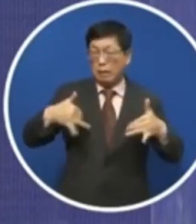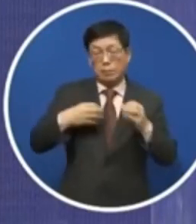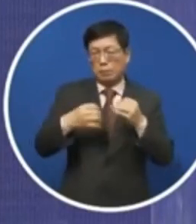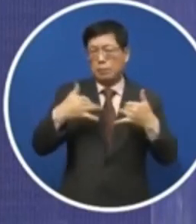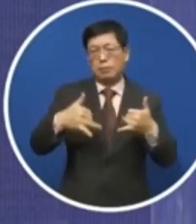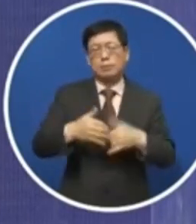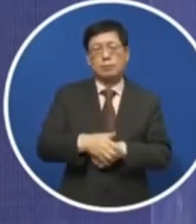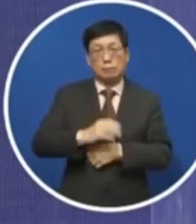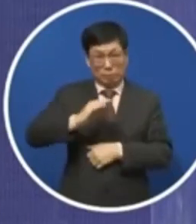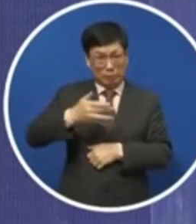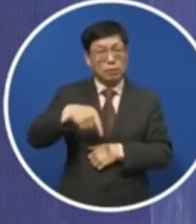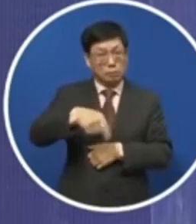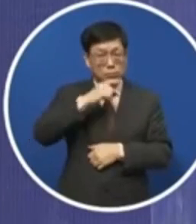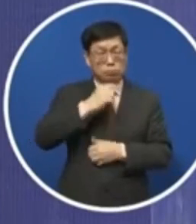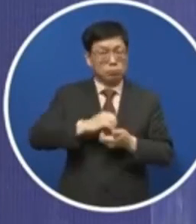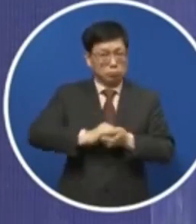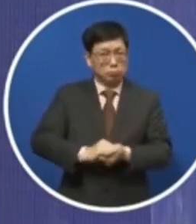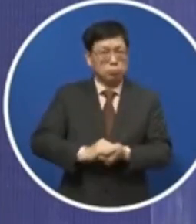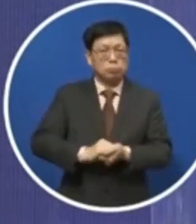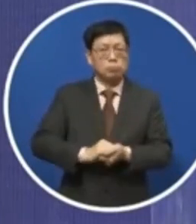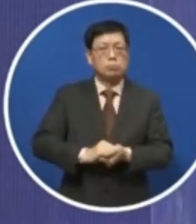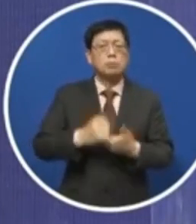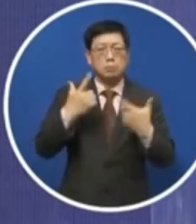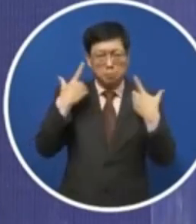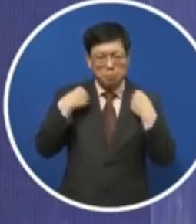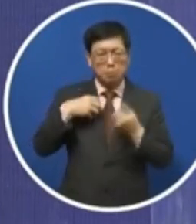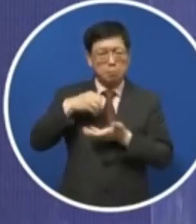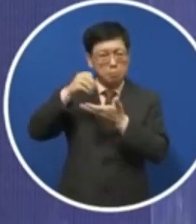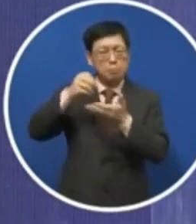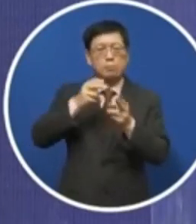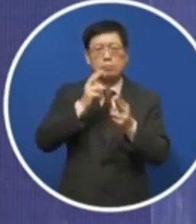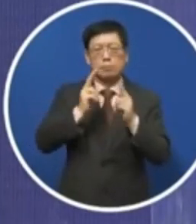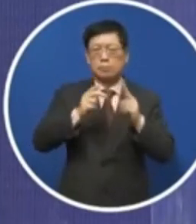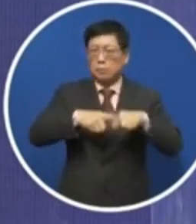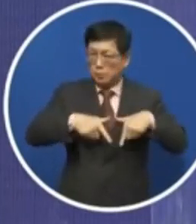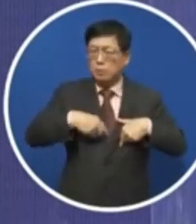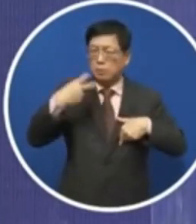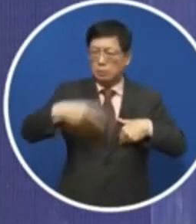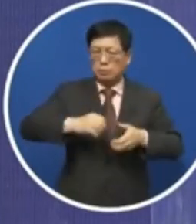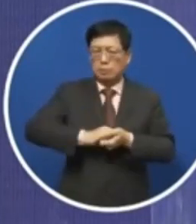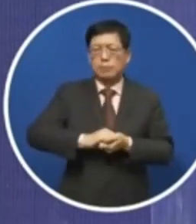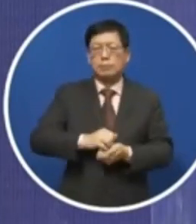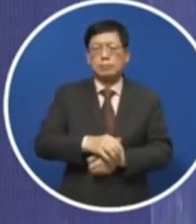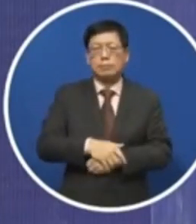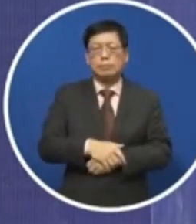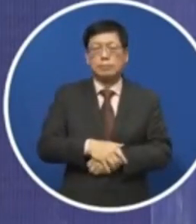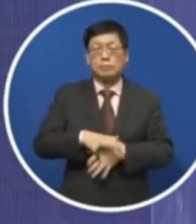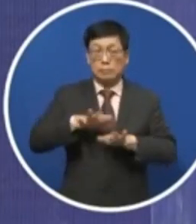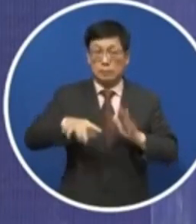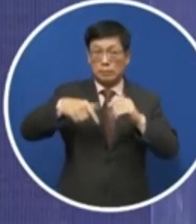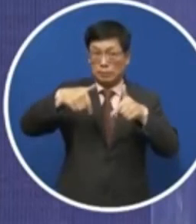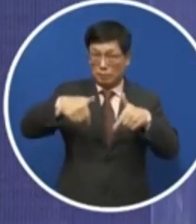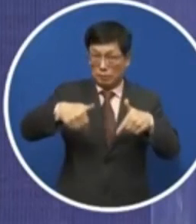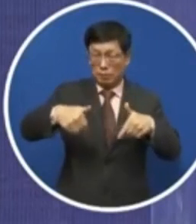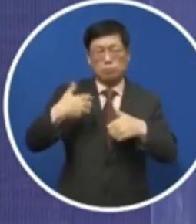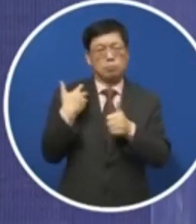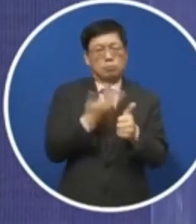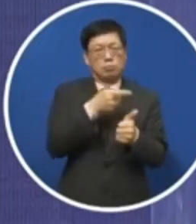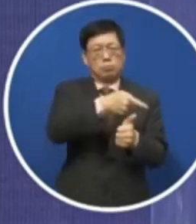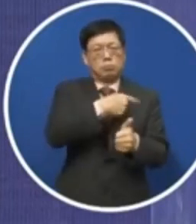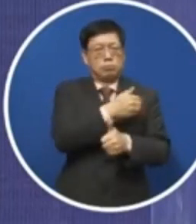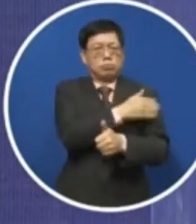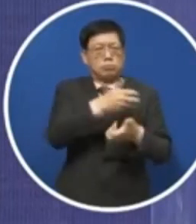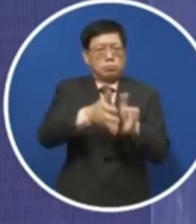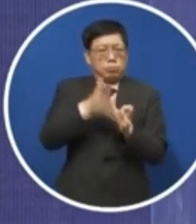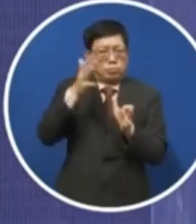多做讨论，但这样的一个决定，因为还要报到指挥中心做最后的核定，所以今天下午由指挥中